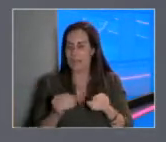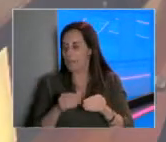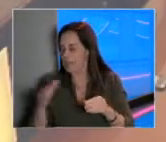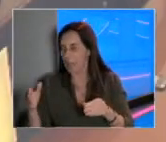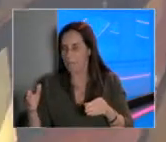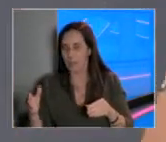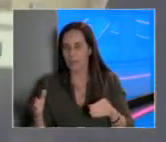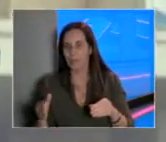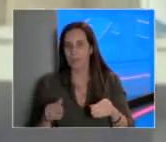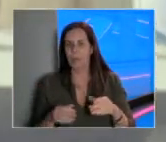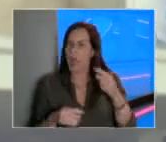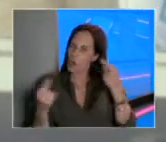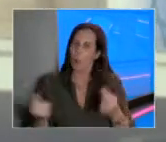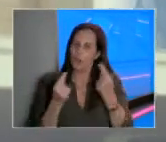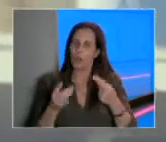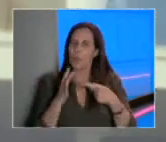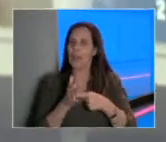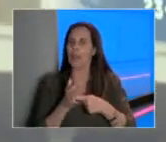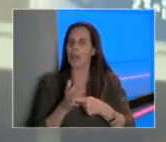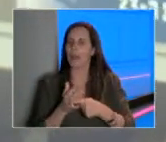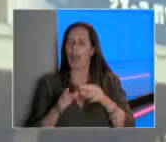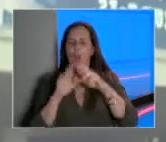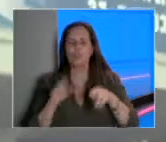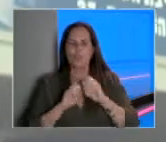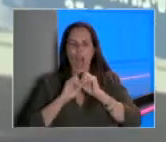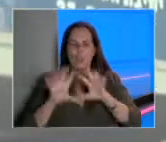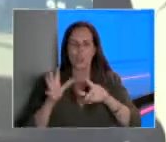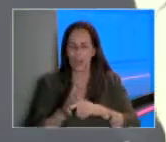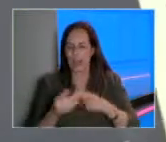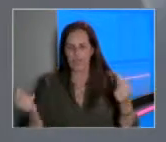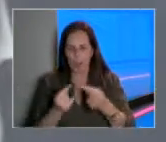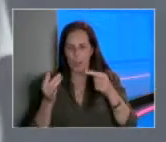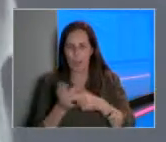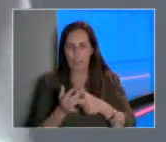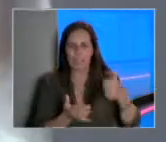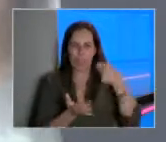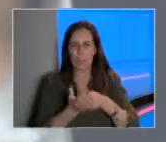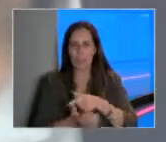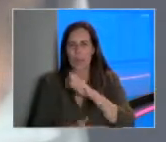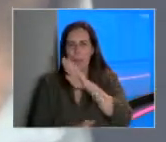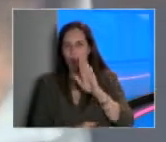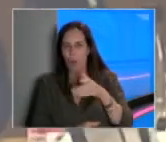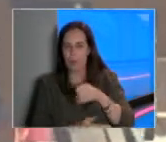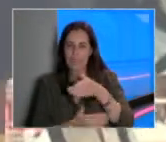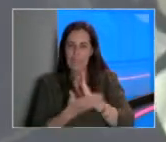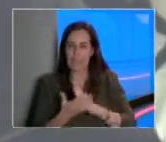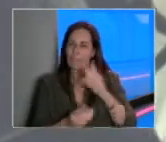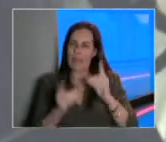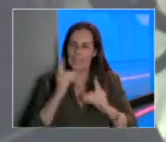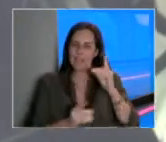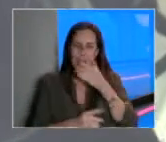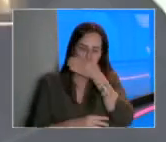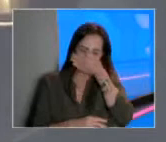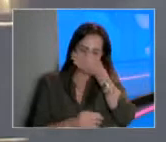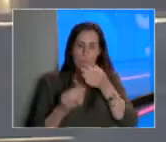רך כחלון, היו ויכוחים למשל סביב רשות השידור, פיצוצים גדולים בין ראש הממשלה לבין שר האוצר, וכנראה שזה חלק מהדינמיקה, על אחת